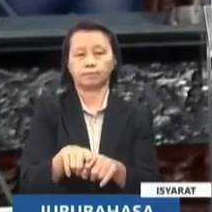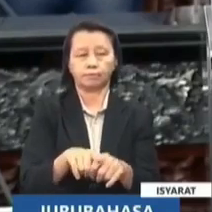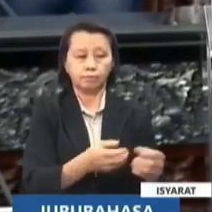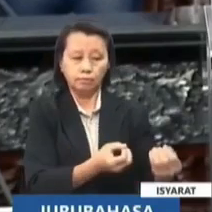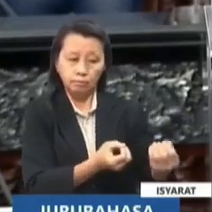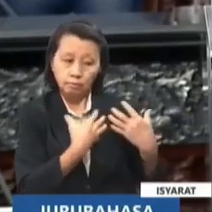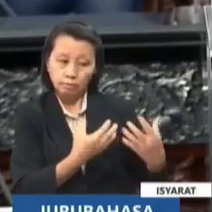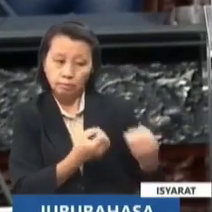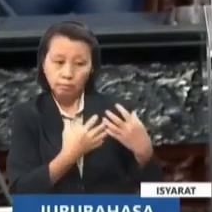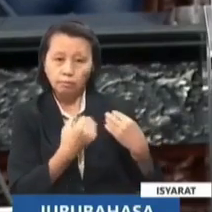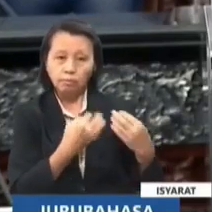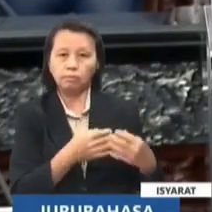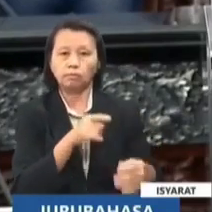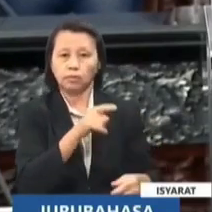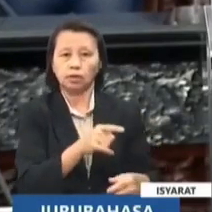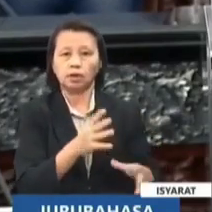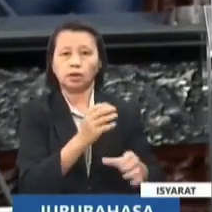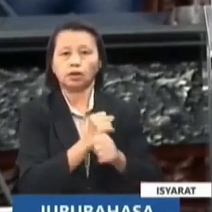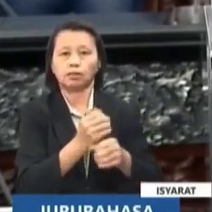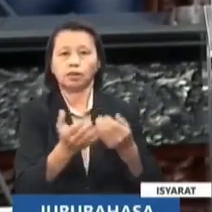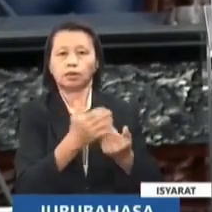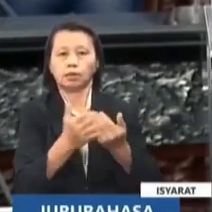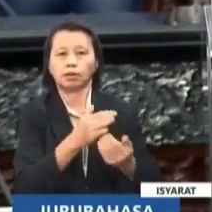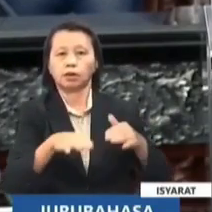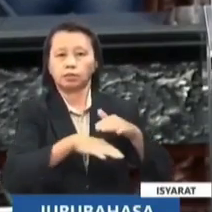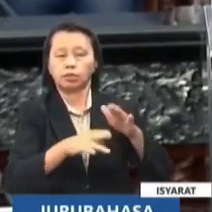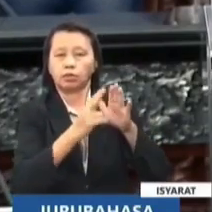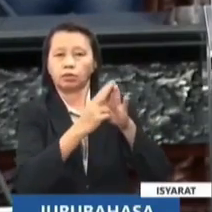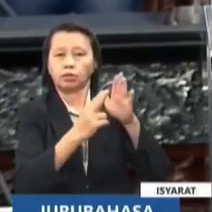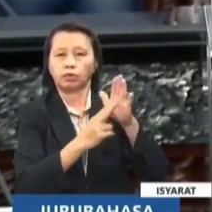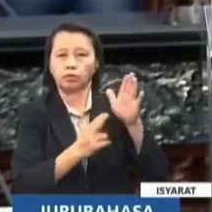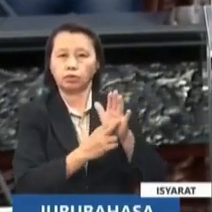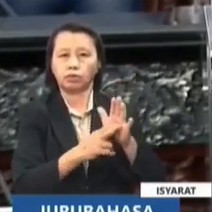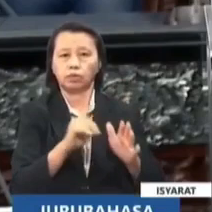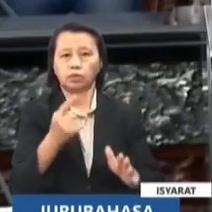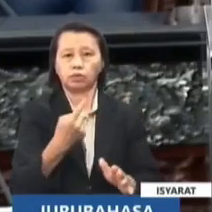pemberi maklumat mendapat kemudahan di bawah undang-undang ini hanyalah